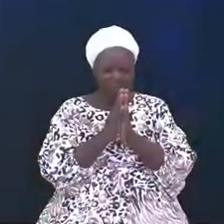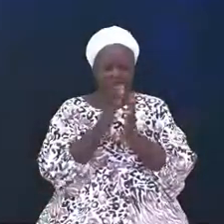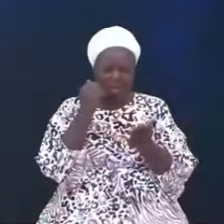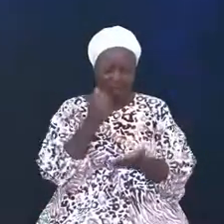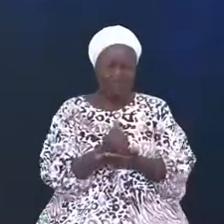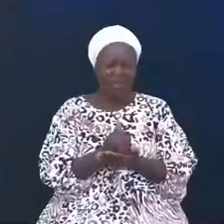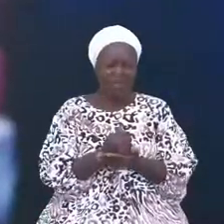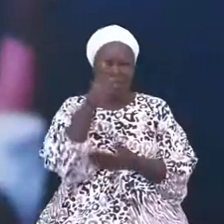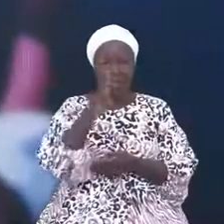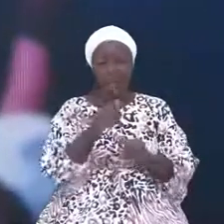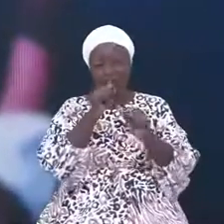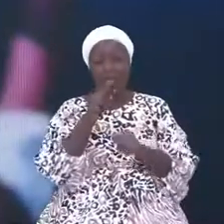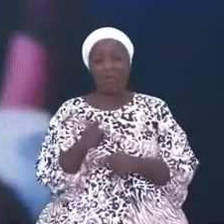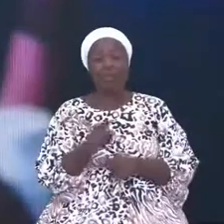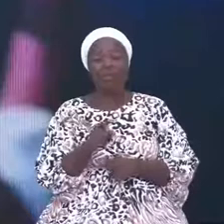nous prions.